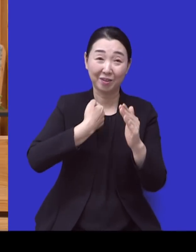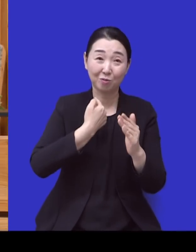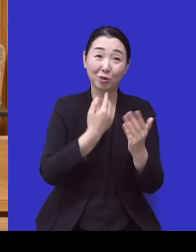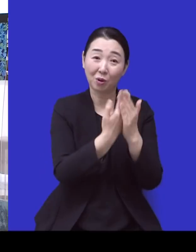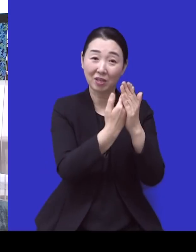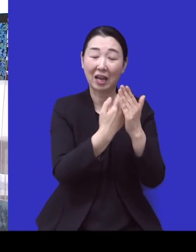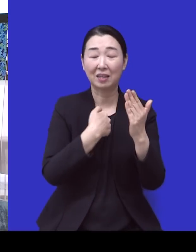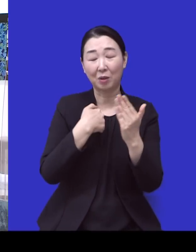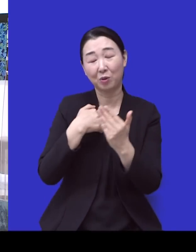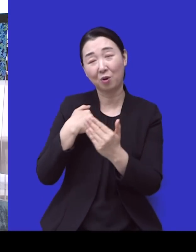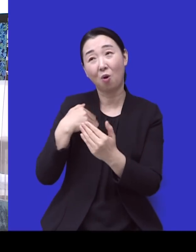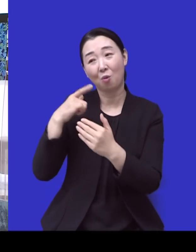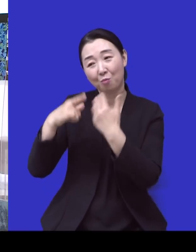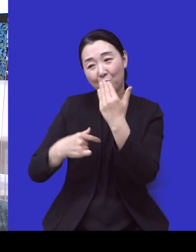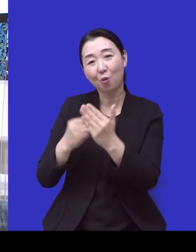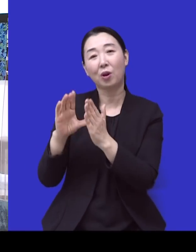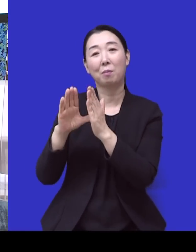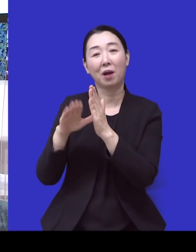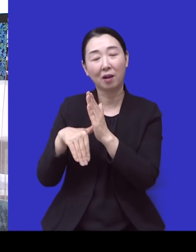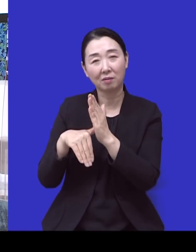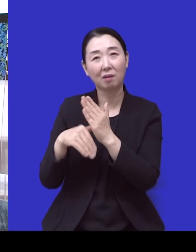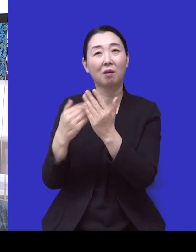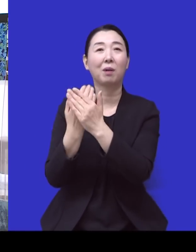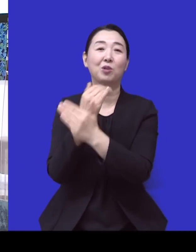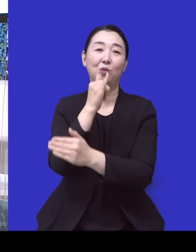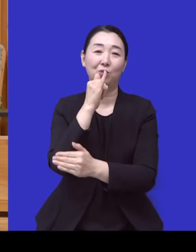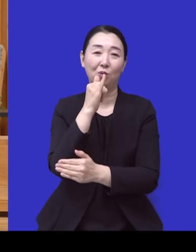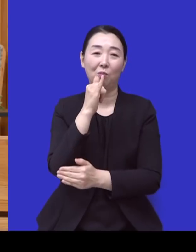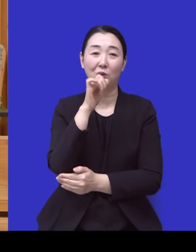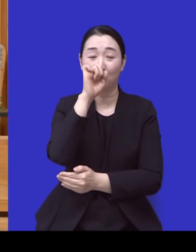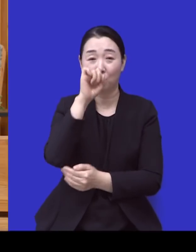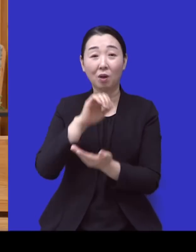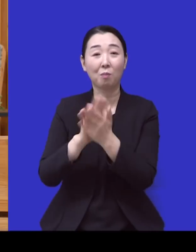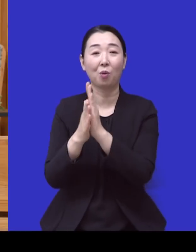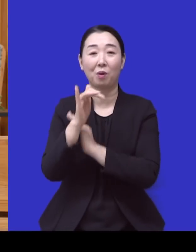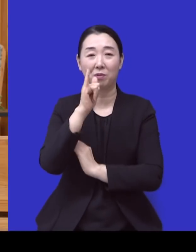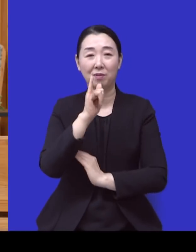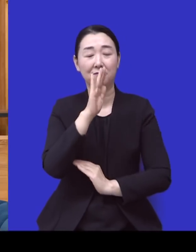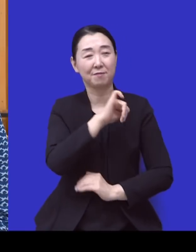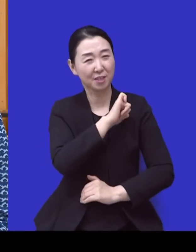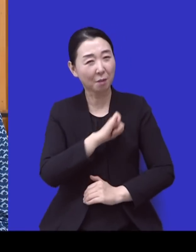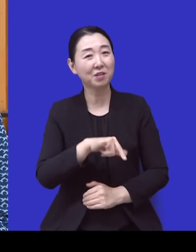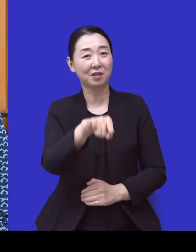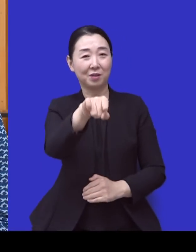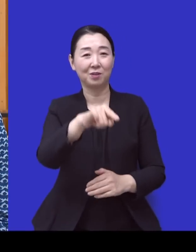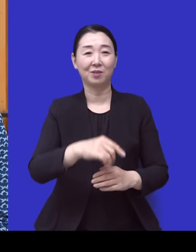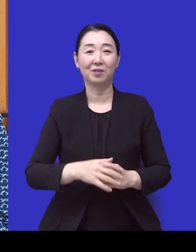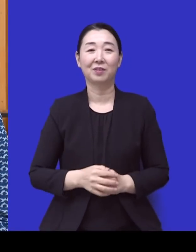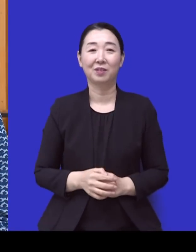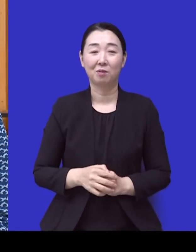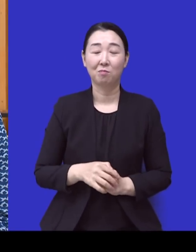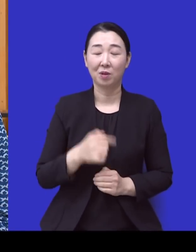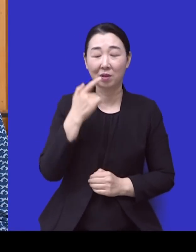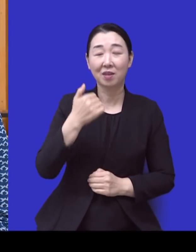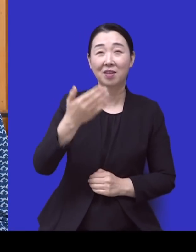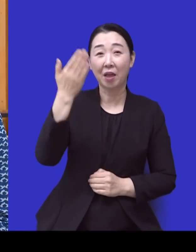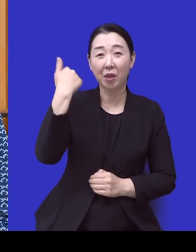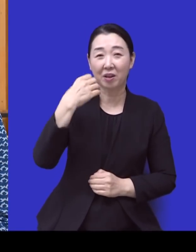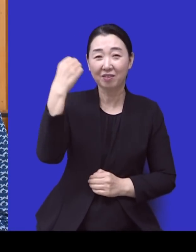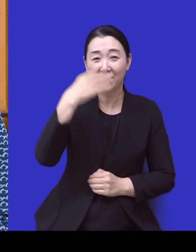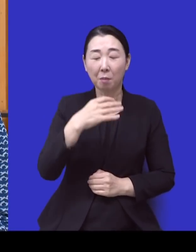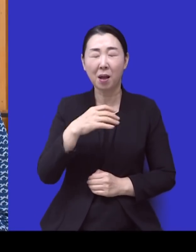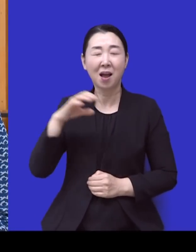더 많이 은혜를 받거든요. 네, 오, 진짜 예. 영영 진짜 좋아졌어요. 네, 예. 네, 네, 네. 그 참잖아요. 제가. 막 옛날에는 막 그냥